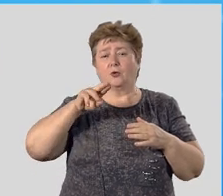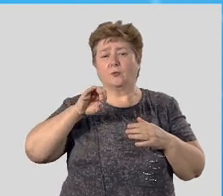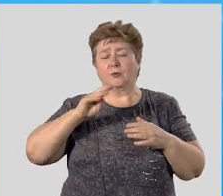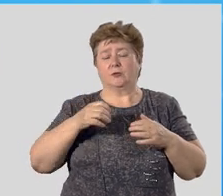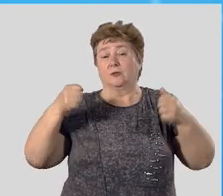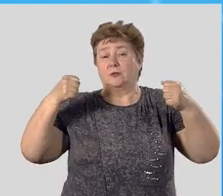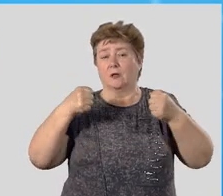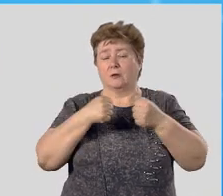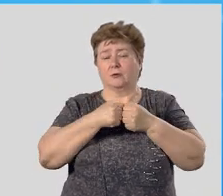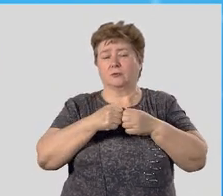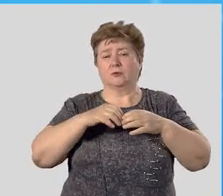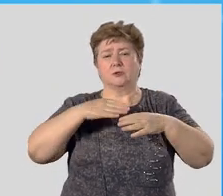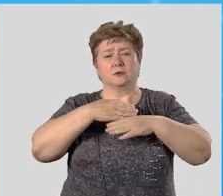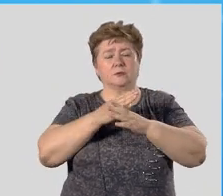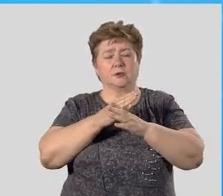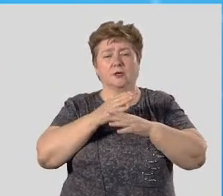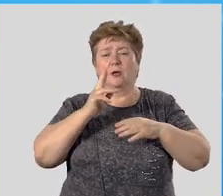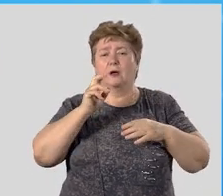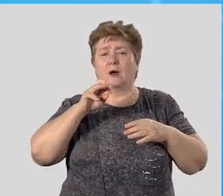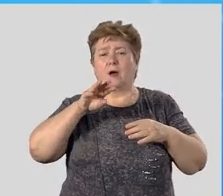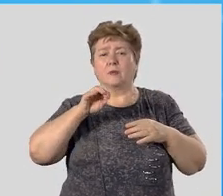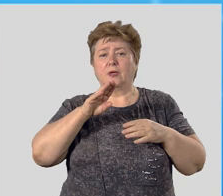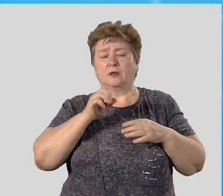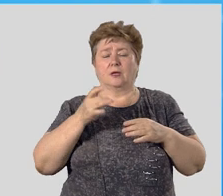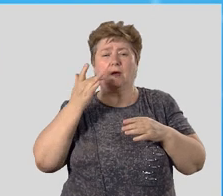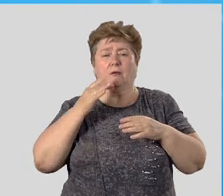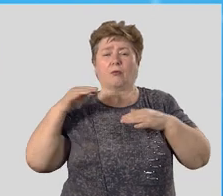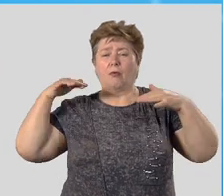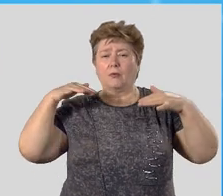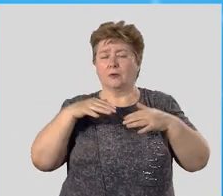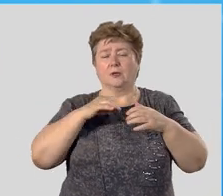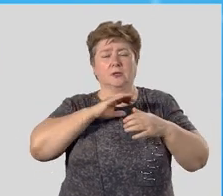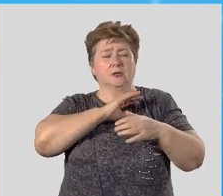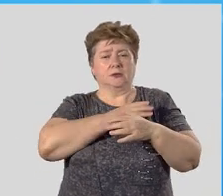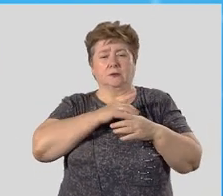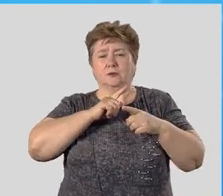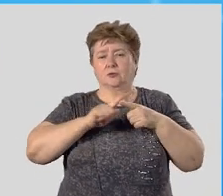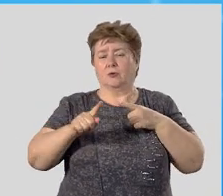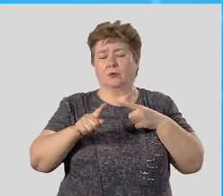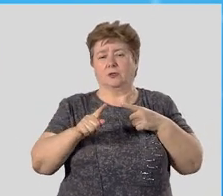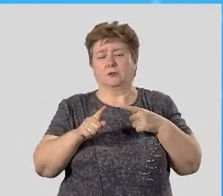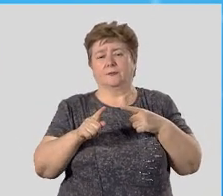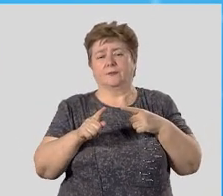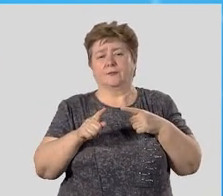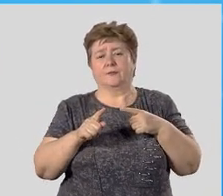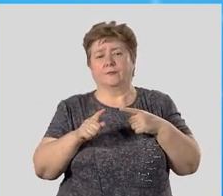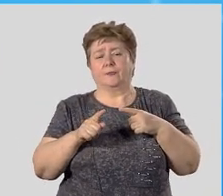Юпитером столкнулись обломки кометы, летевшие с огромной скоростью.